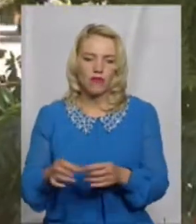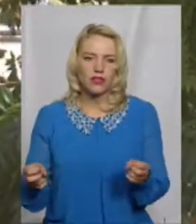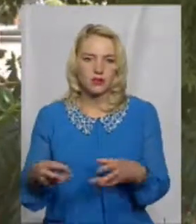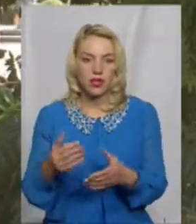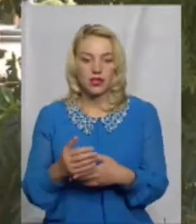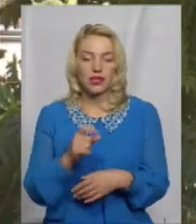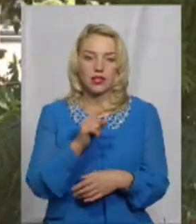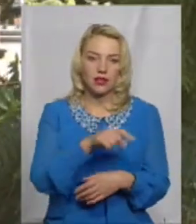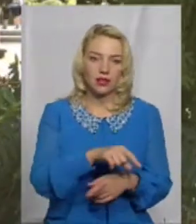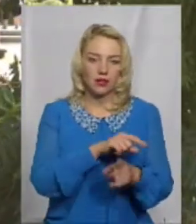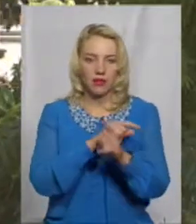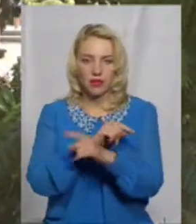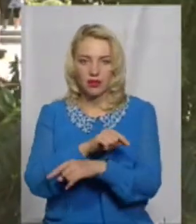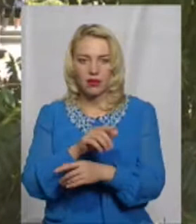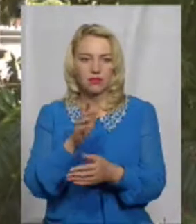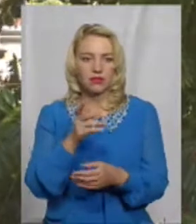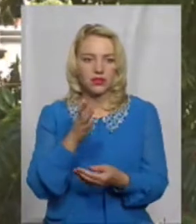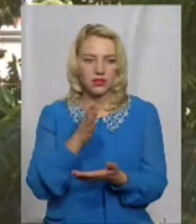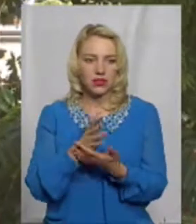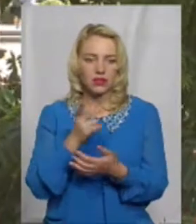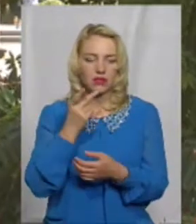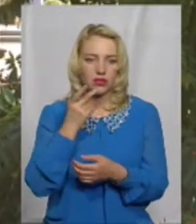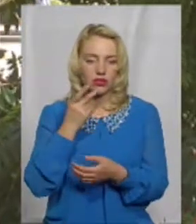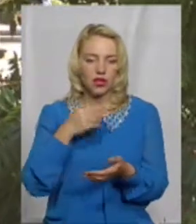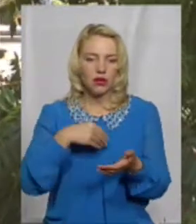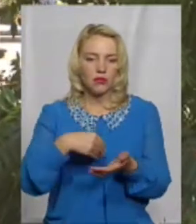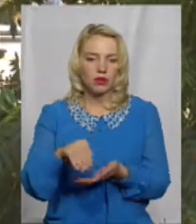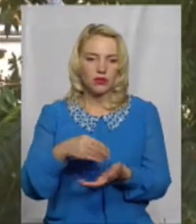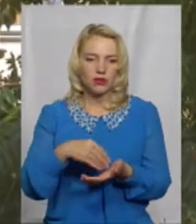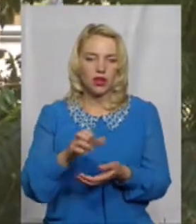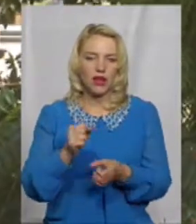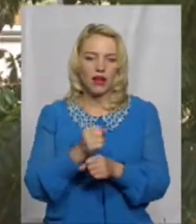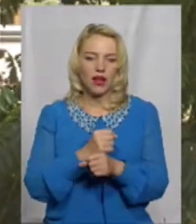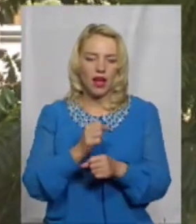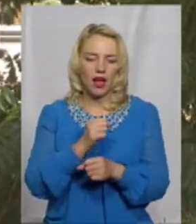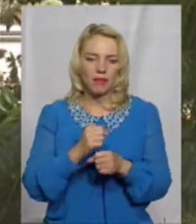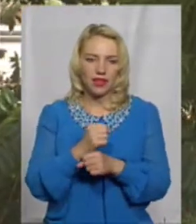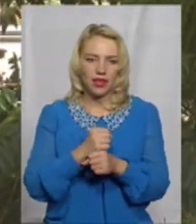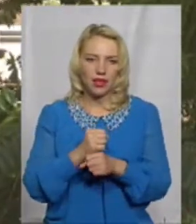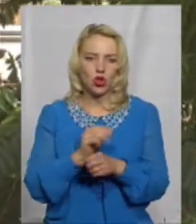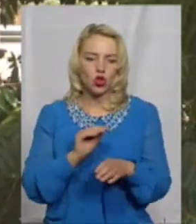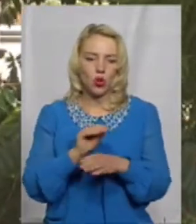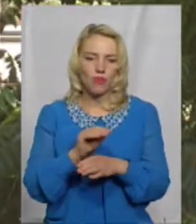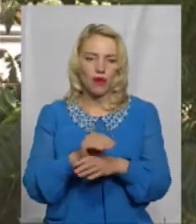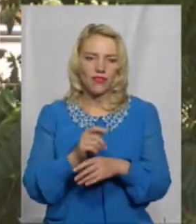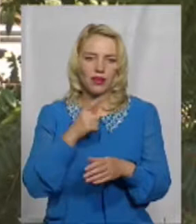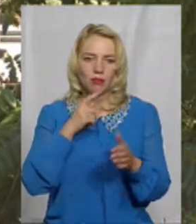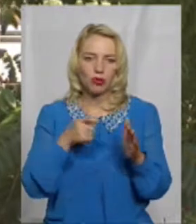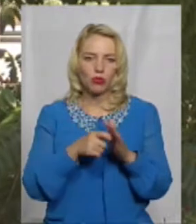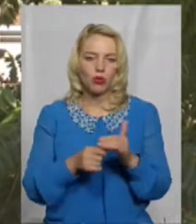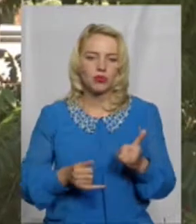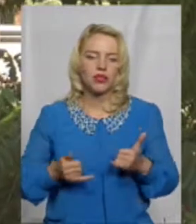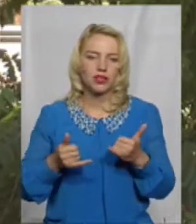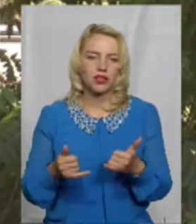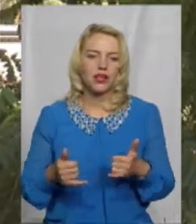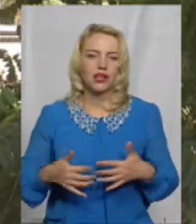і реабілітаційний центр завжди придбають в ветеринарних аптеках отакі добавки, підкормки для тварин